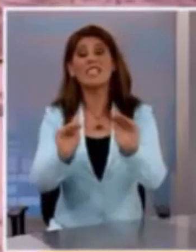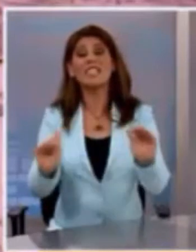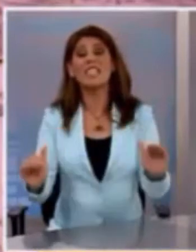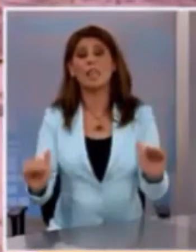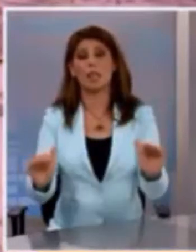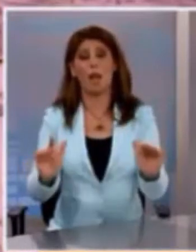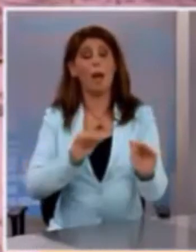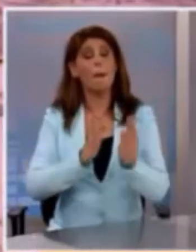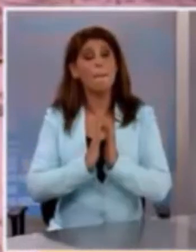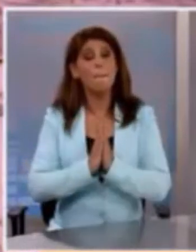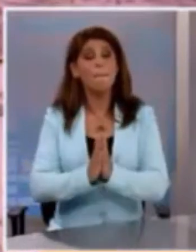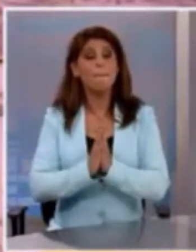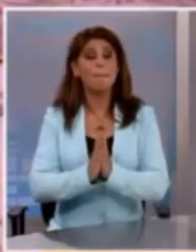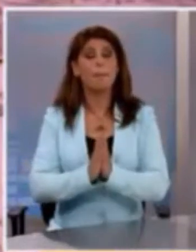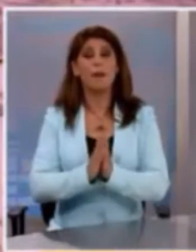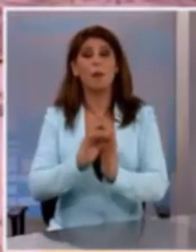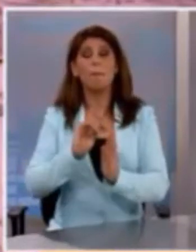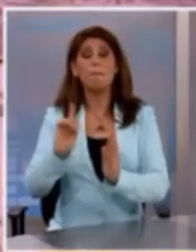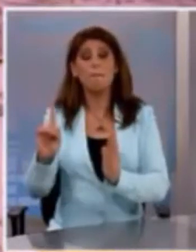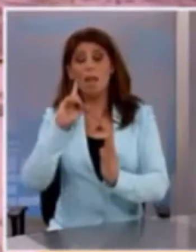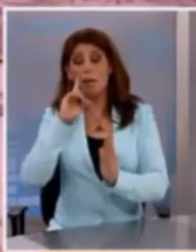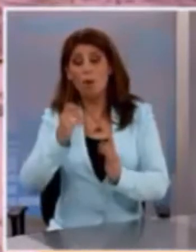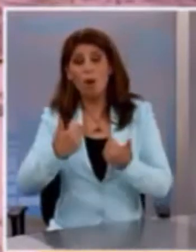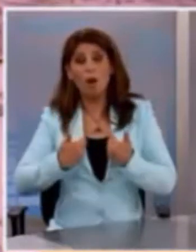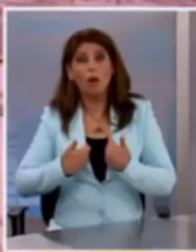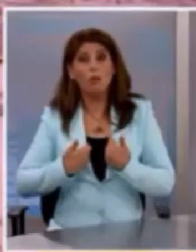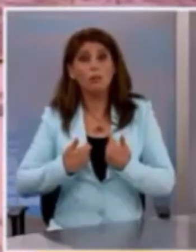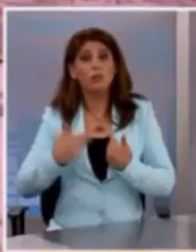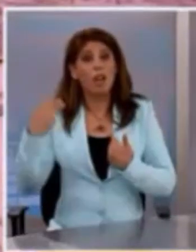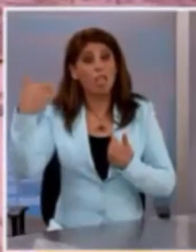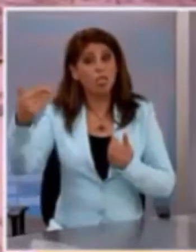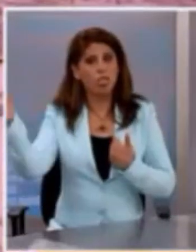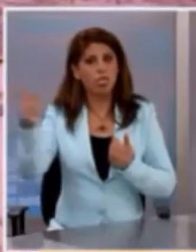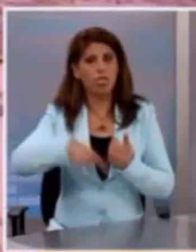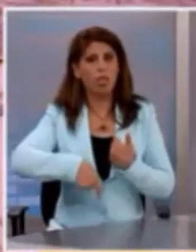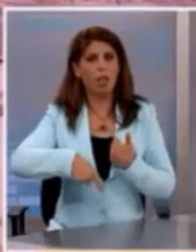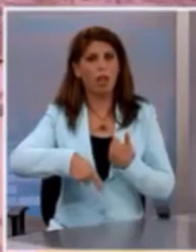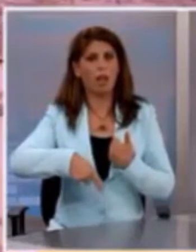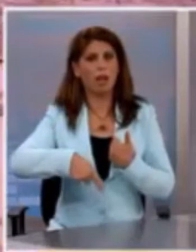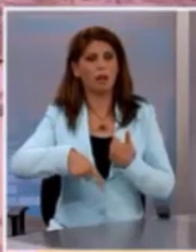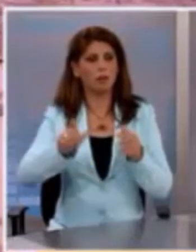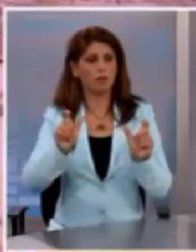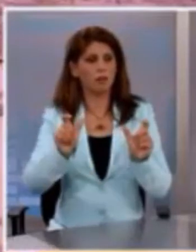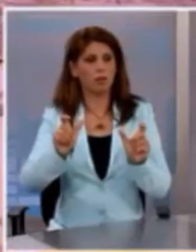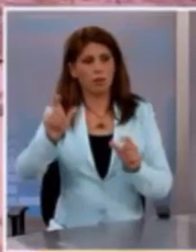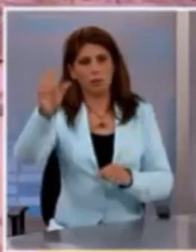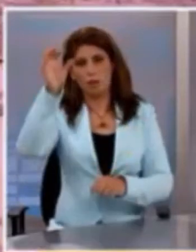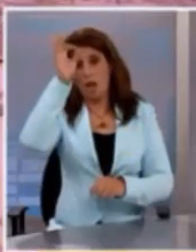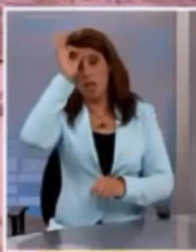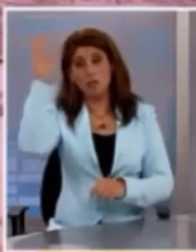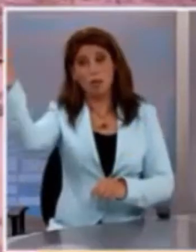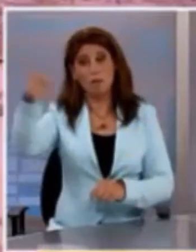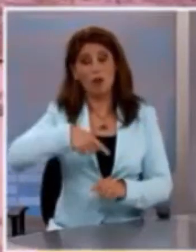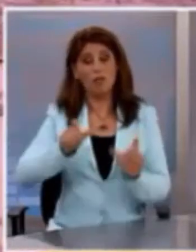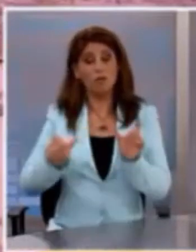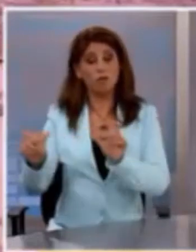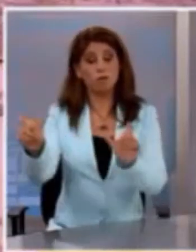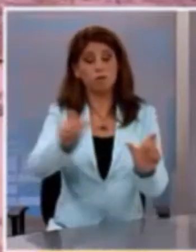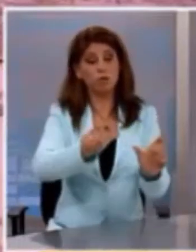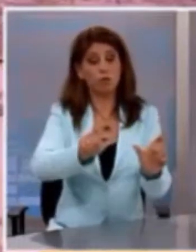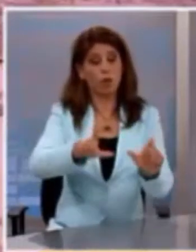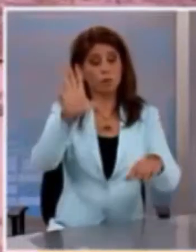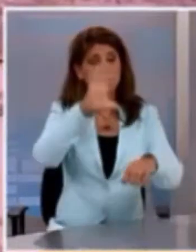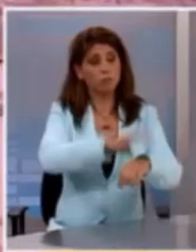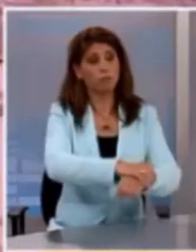Παρακαλώ πολύ. Παρακαλώ πολύ η φρουρά να απομακρύνει τον κύριο Λαγό από την αίθουσα. Παρακαλώ